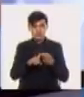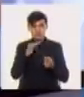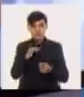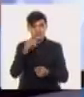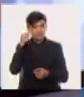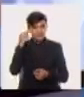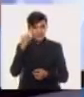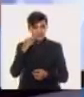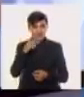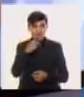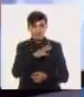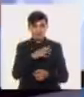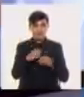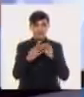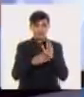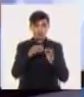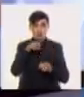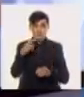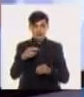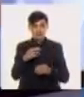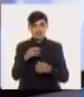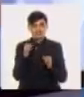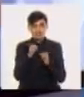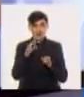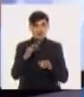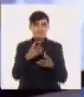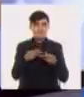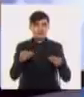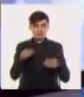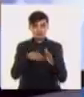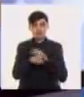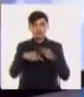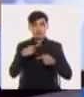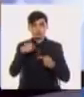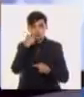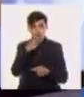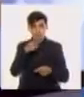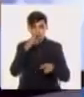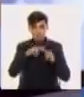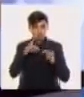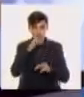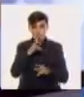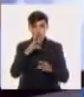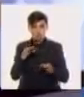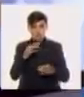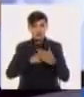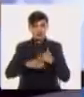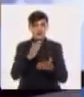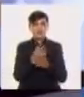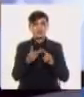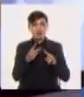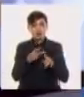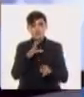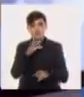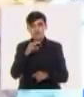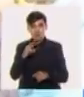что эпидемия COVID-19 продолжится зимой и весной следующего года. Это означает, что вирус не исчезнет, но радует одно, что вторая волна будет